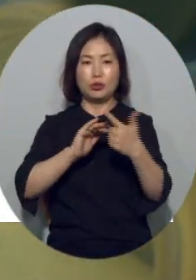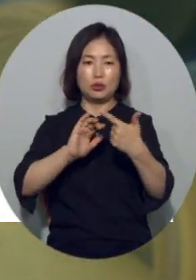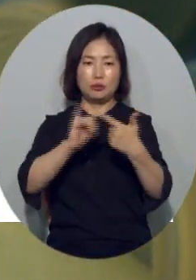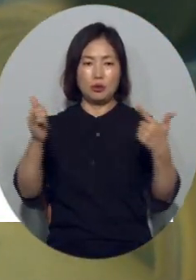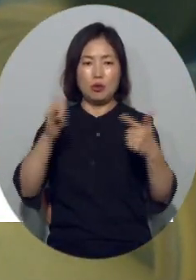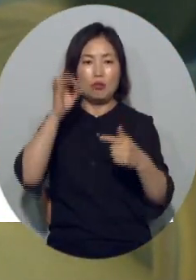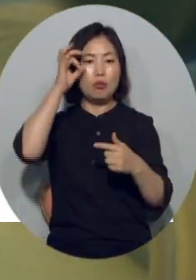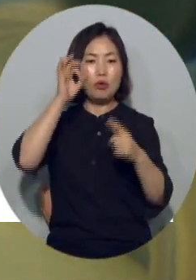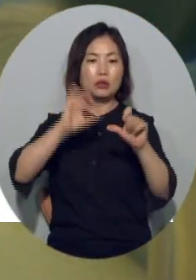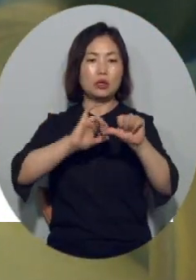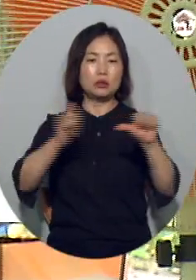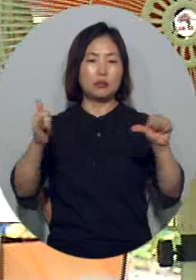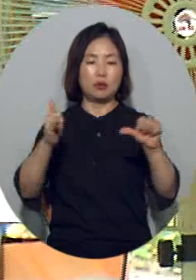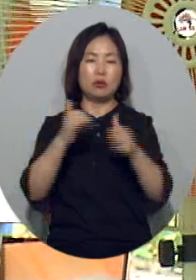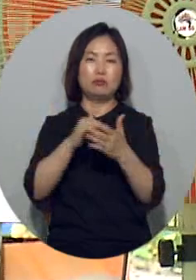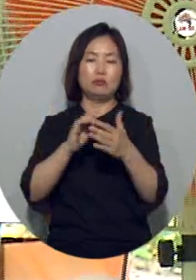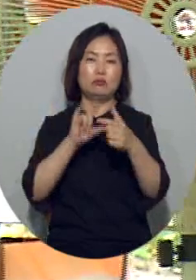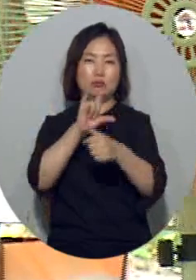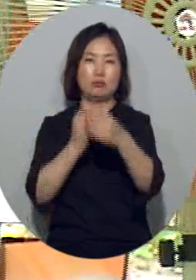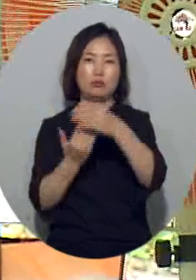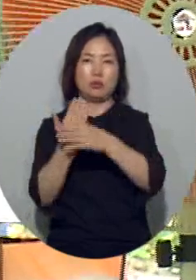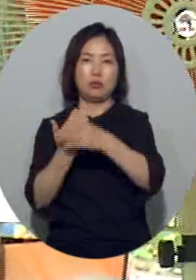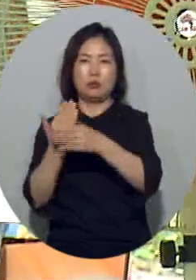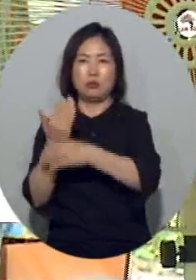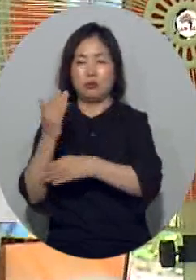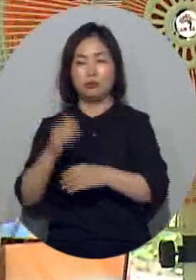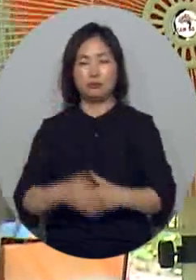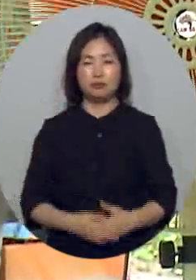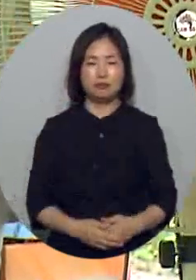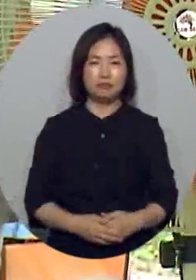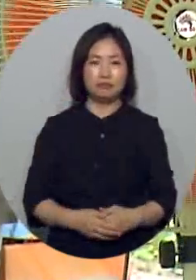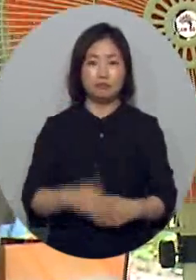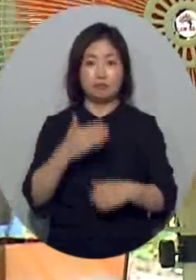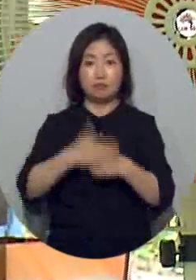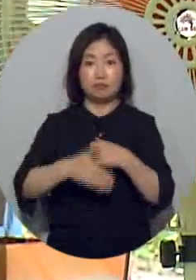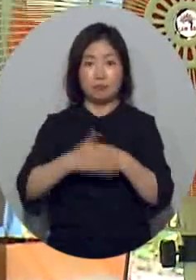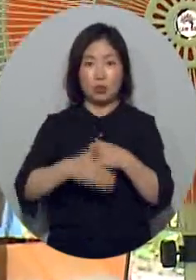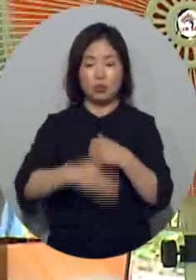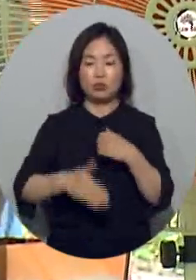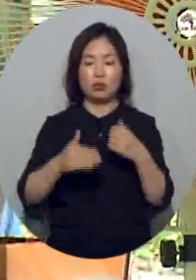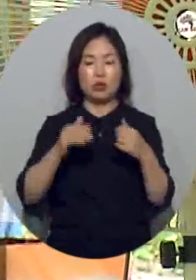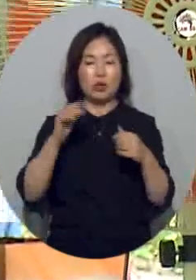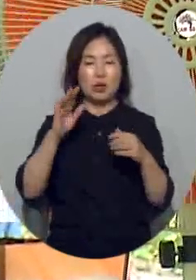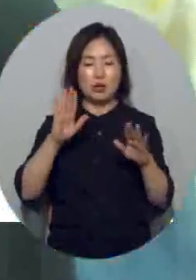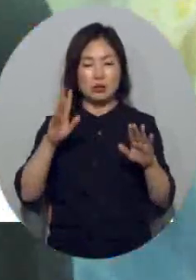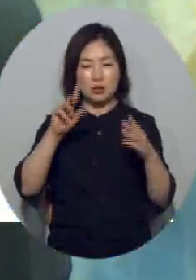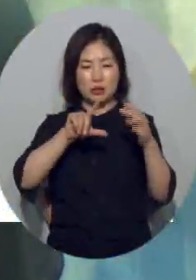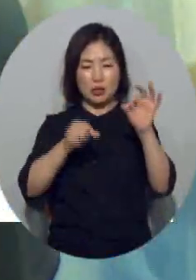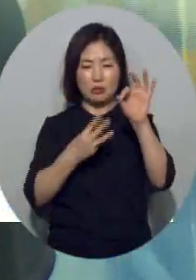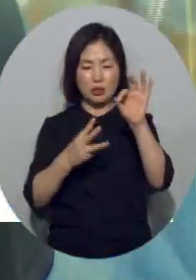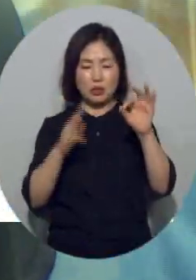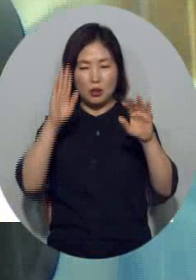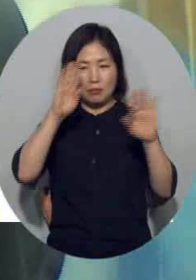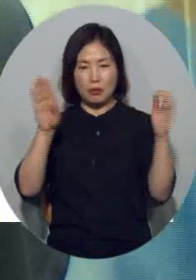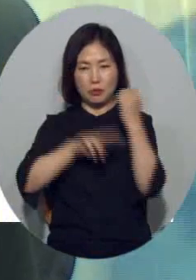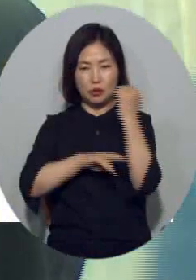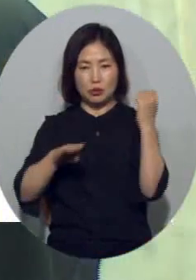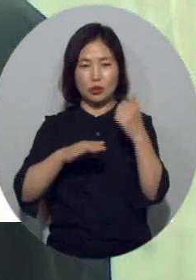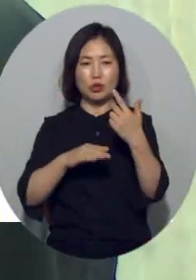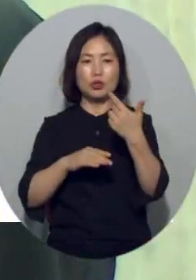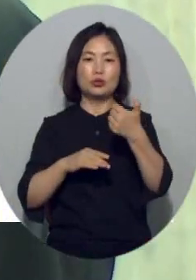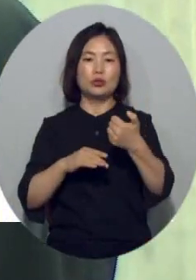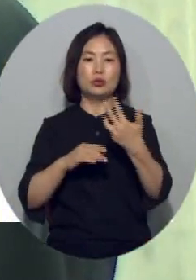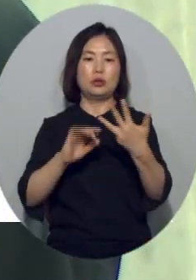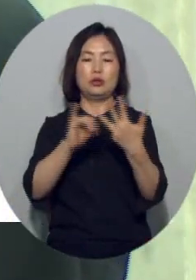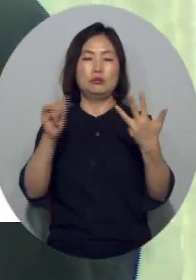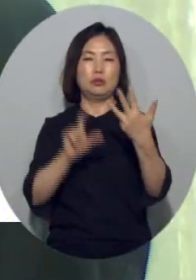6명, 포항 5명 등의 확진자가 발생했습니다. 대구에서는 3일 0시 기준 58명의 확진자가